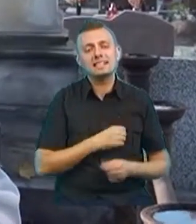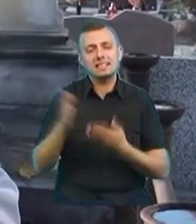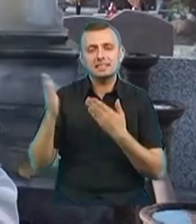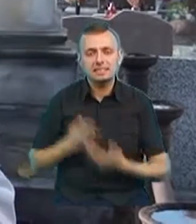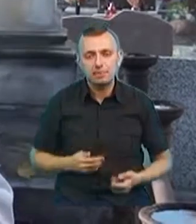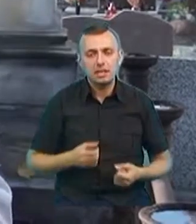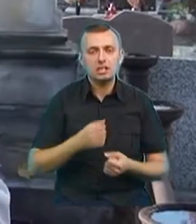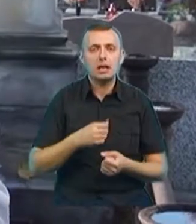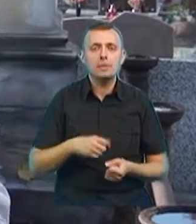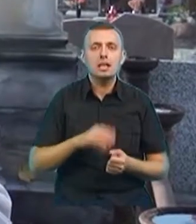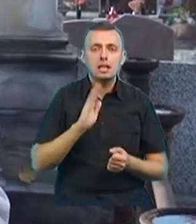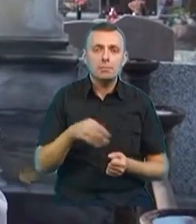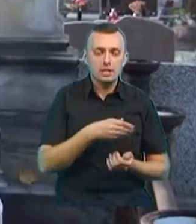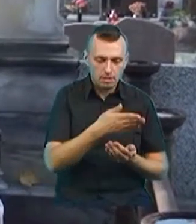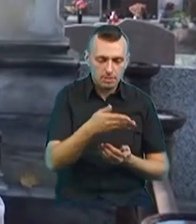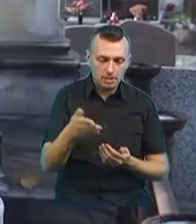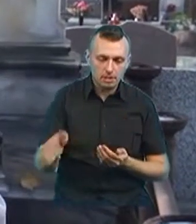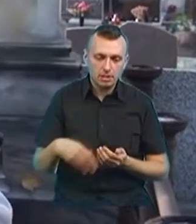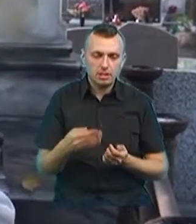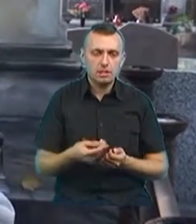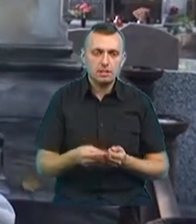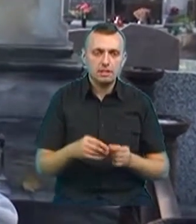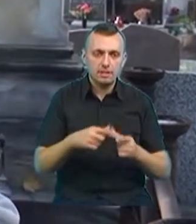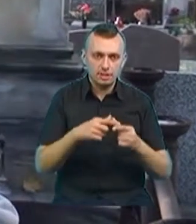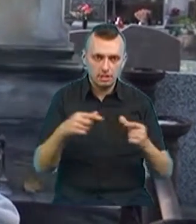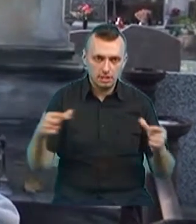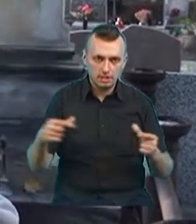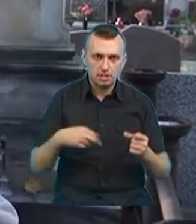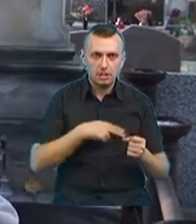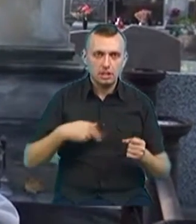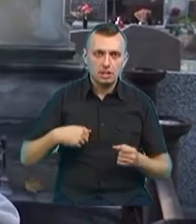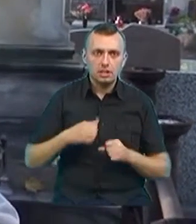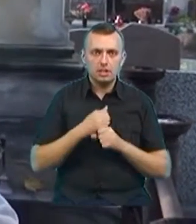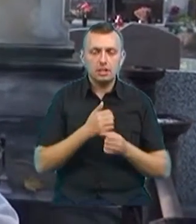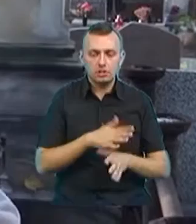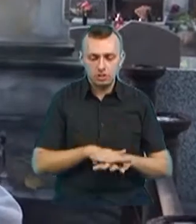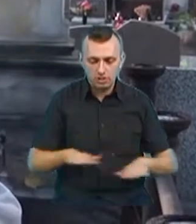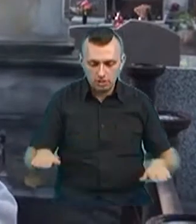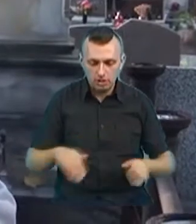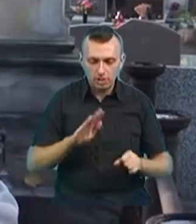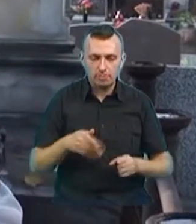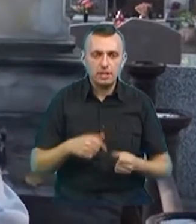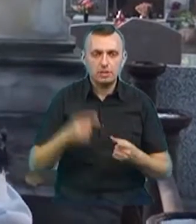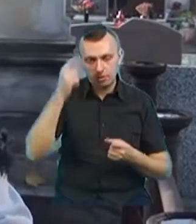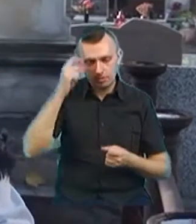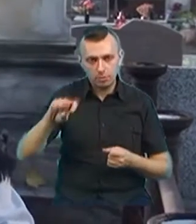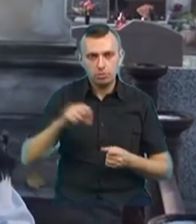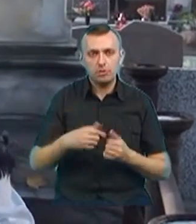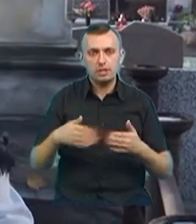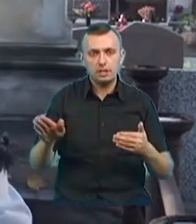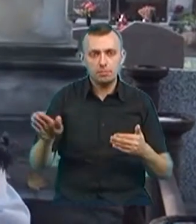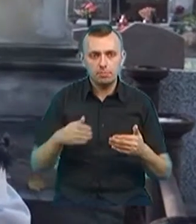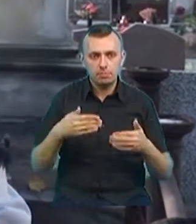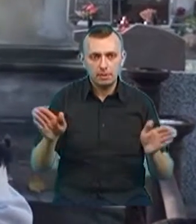zapraszamy. Będą oczywiście rozdawane ulotki. Ja tutaj mam przed sobą, tak jak co roku, ulotki. Nasz stolik będzie w